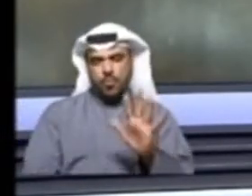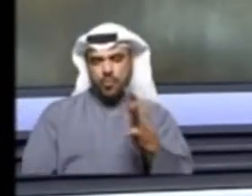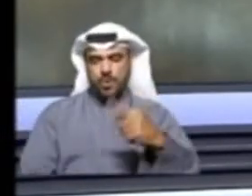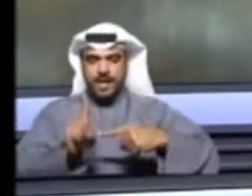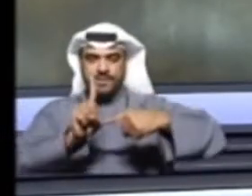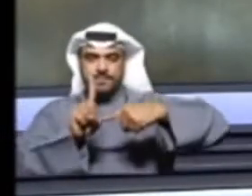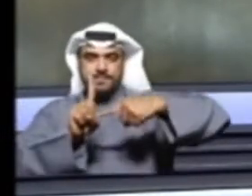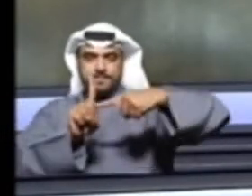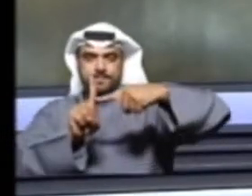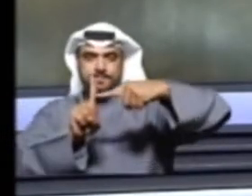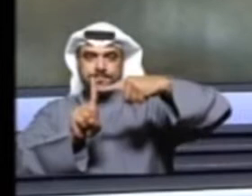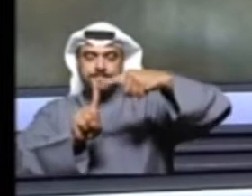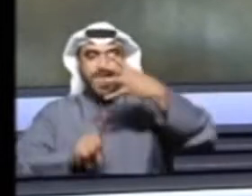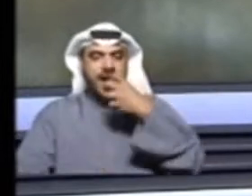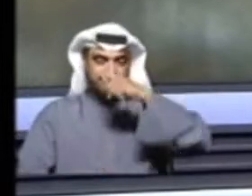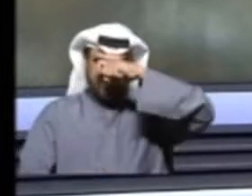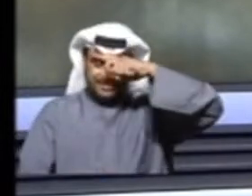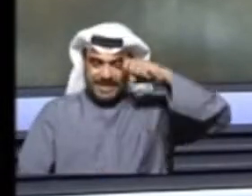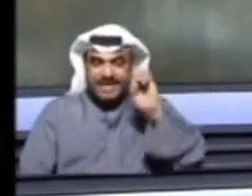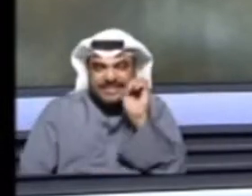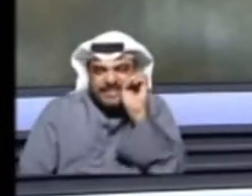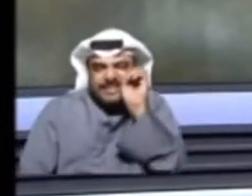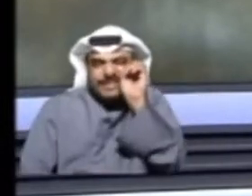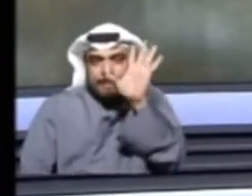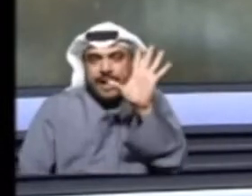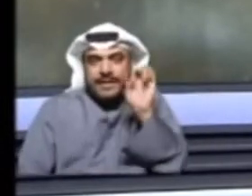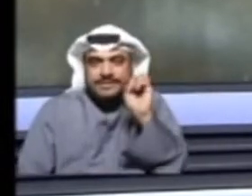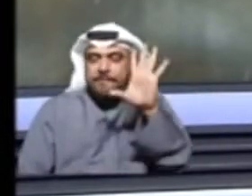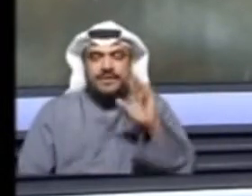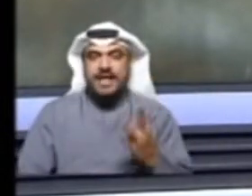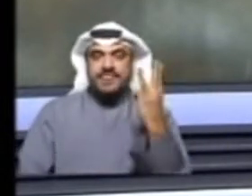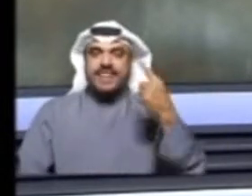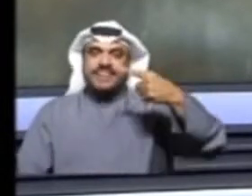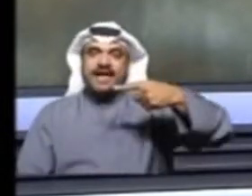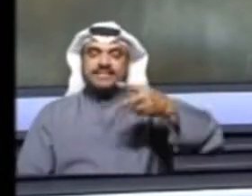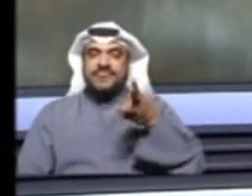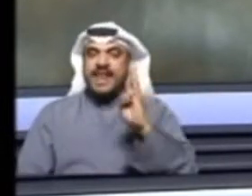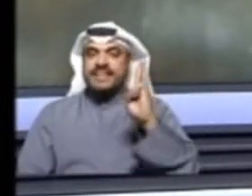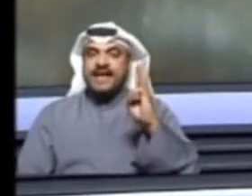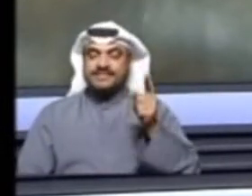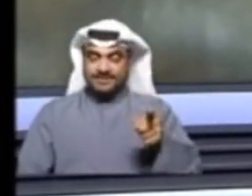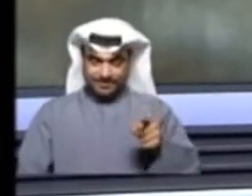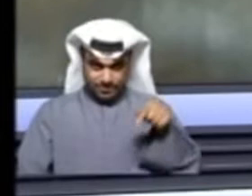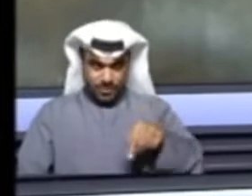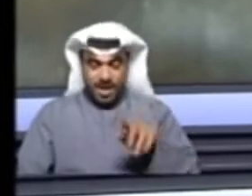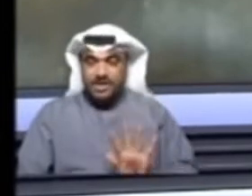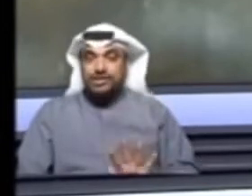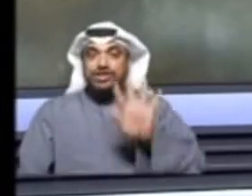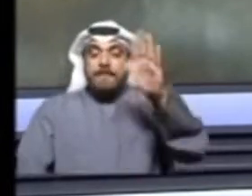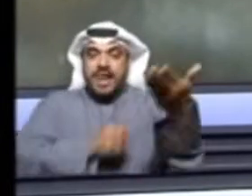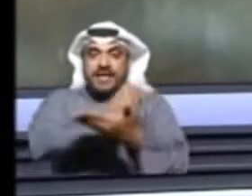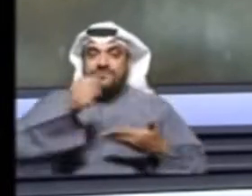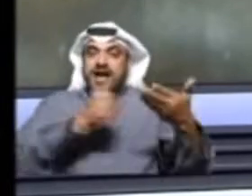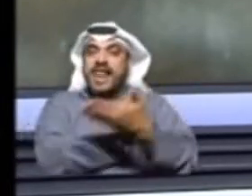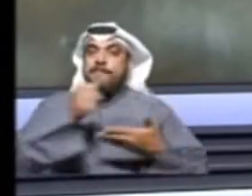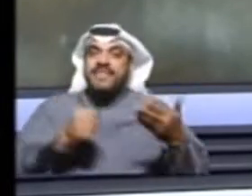تكون درجات الحرارة الصغرى في ساعات الصباح الأولى من يوم الغد 13 درجة مئوية في منطقتي الشقاية والسالمي، شمالا في العبدلي